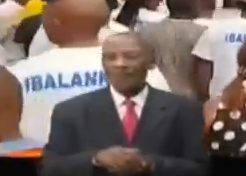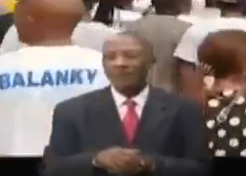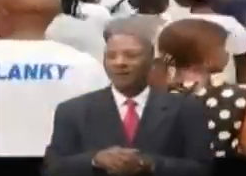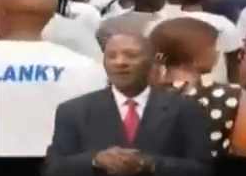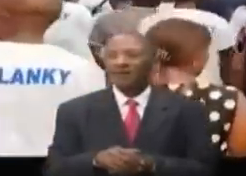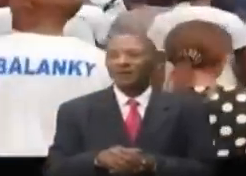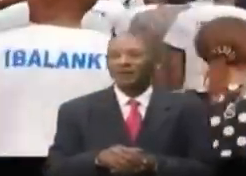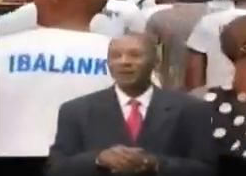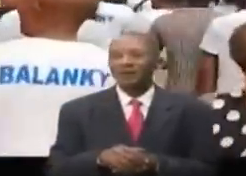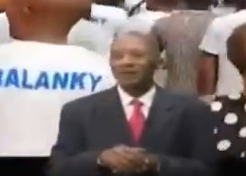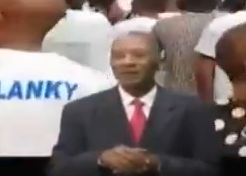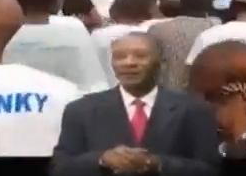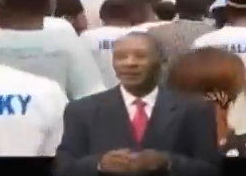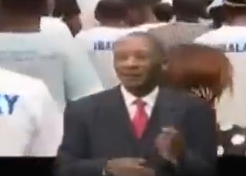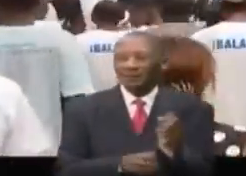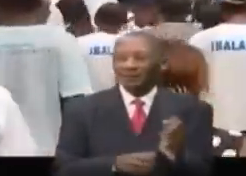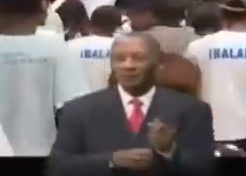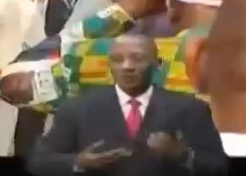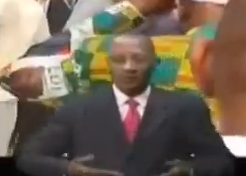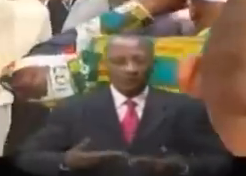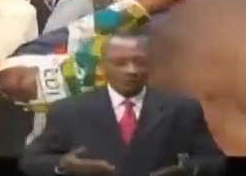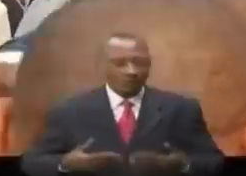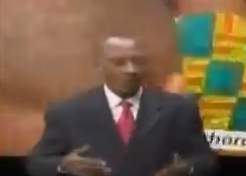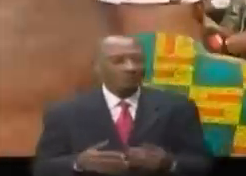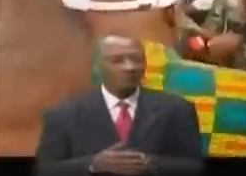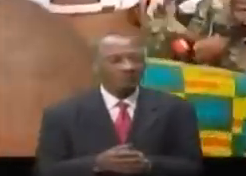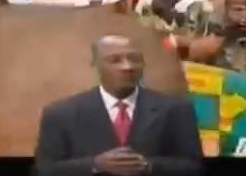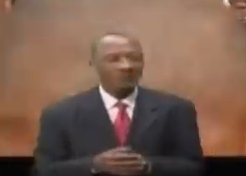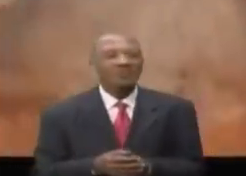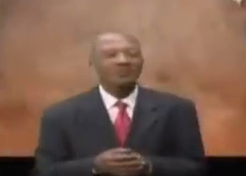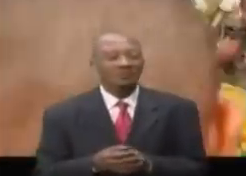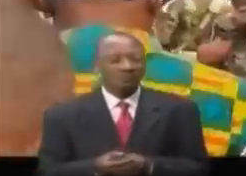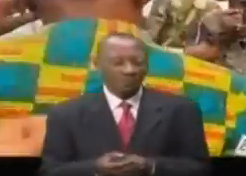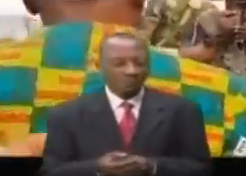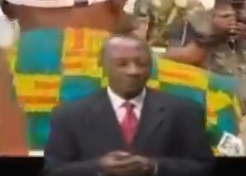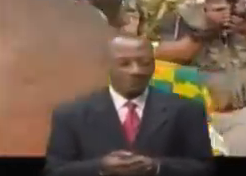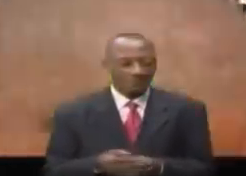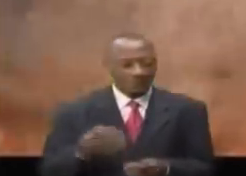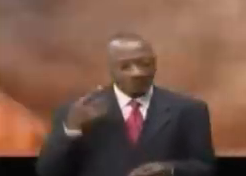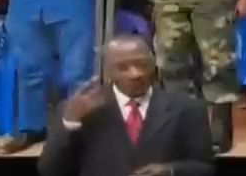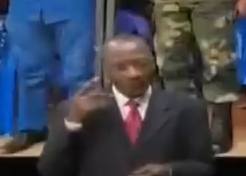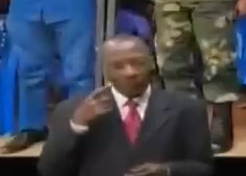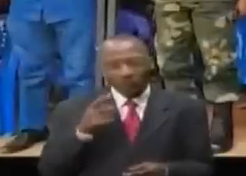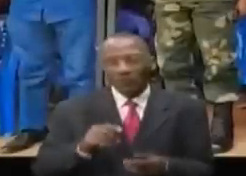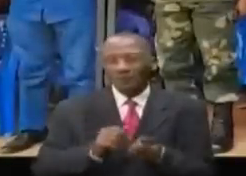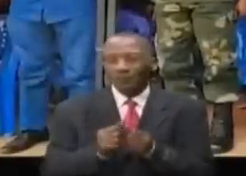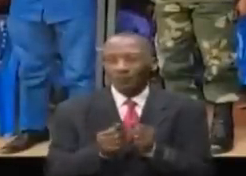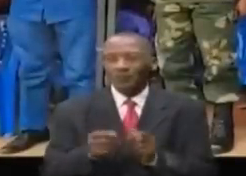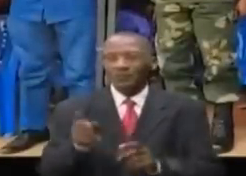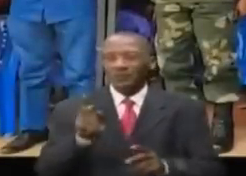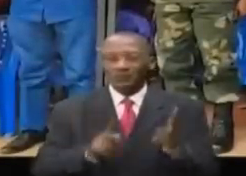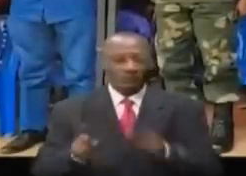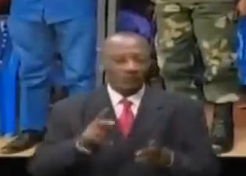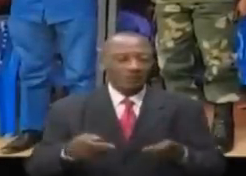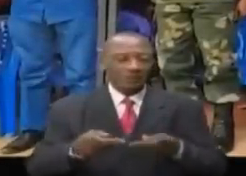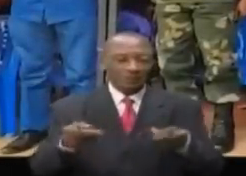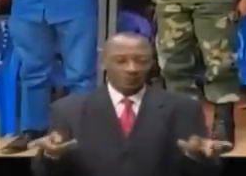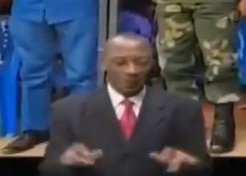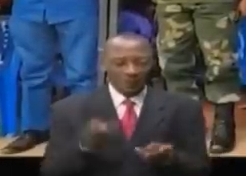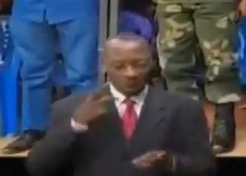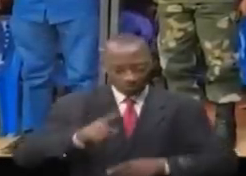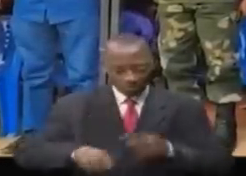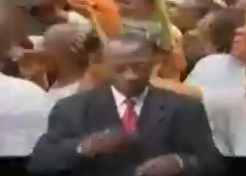Claude Ibalanki et Colomba, qui a battu en brèche tous les pronostics sur sa popularité. À la place prévue pour le lancement des travaux de la route